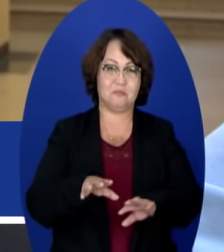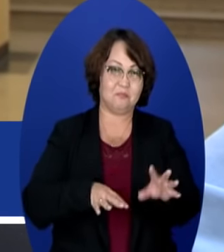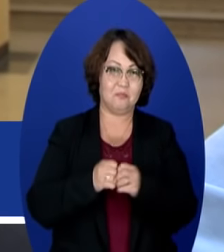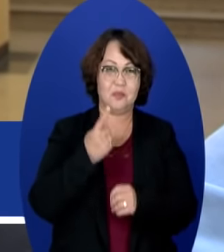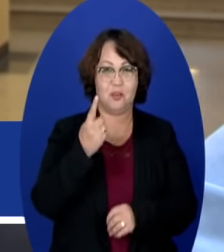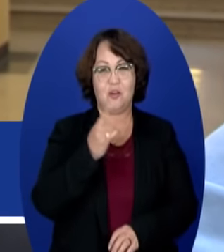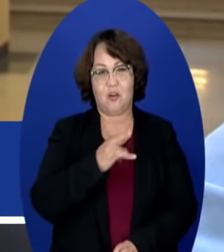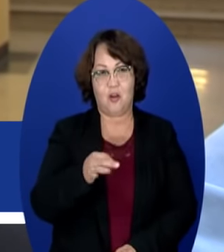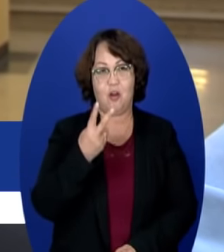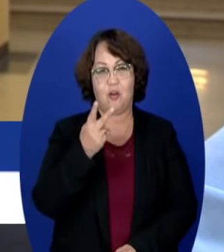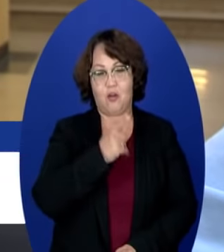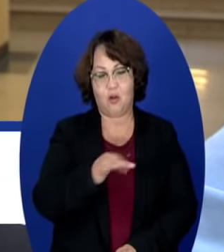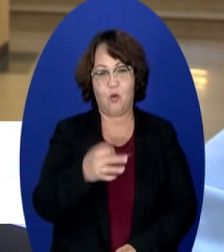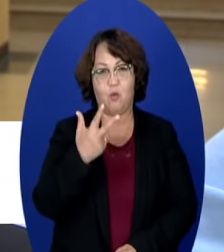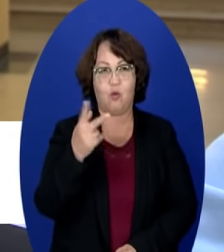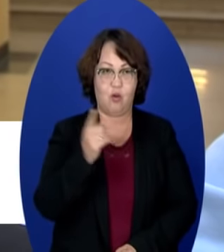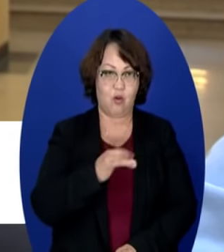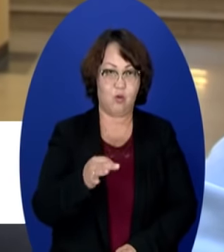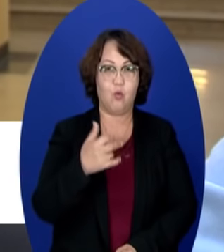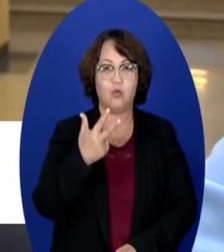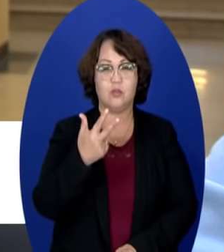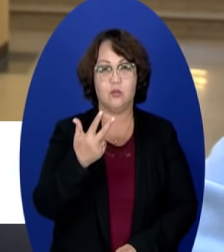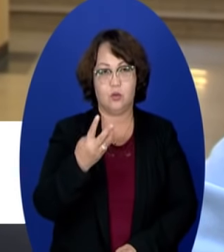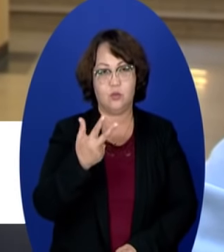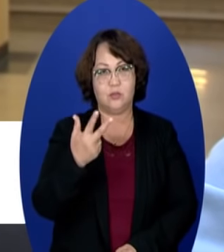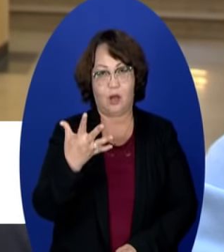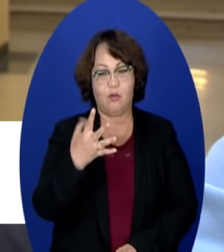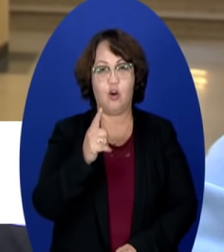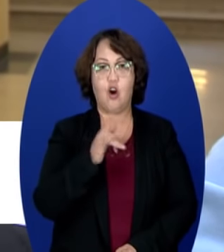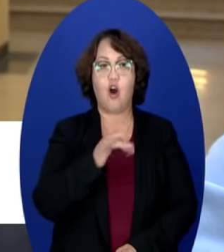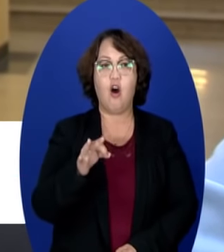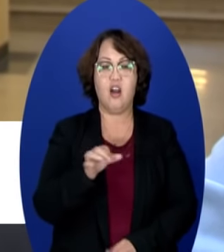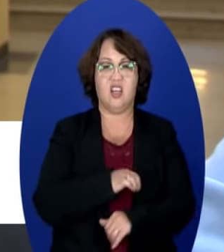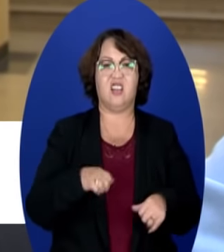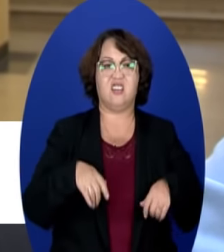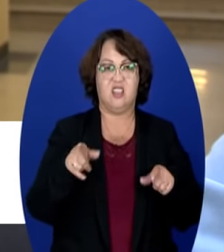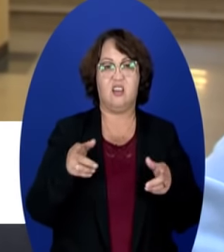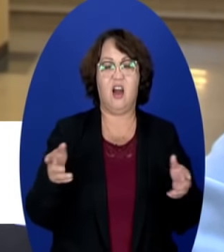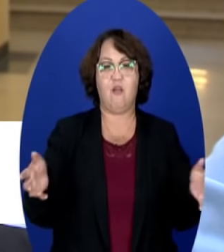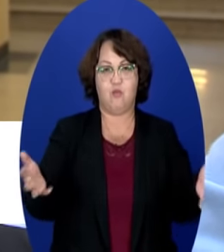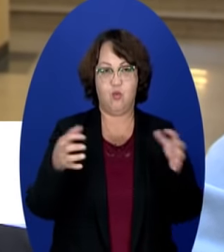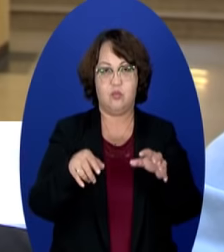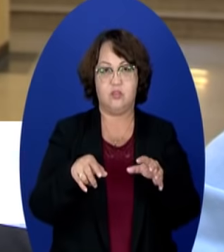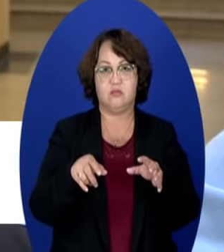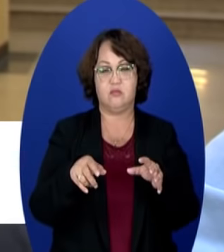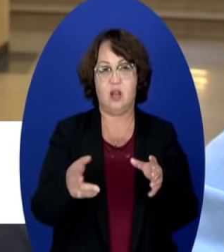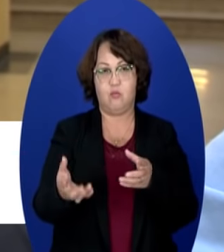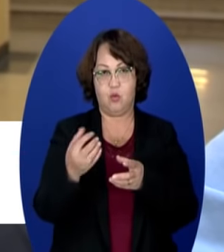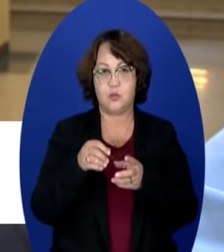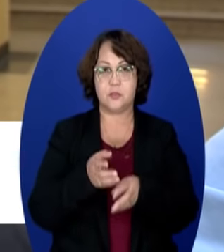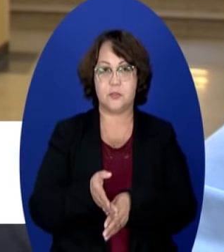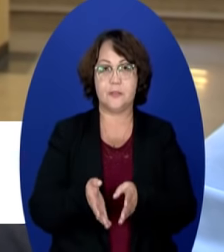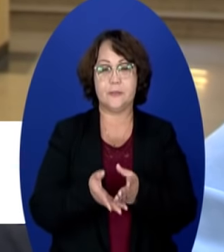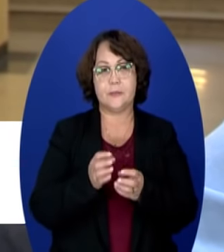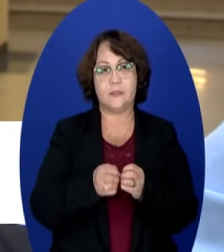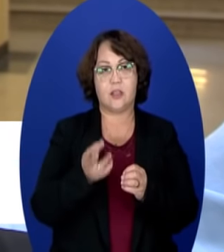хороо, 3-р хороо, 34-р хороо, 35-р хорооны нийт иргэд бол хамрагдчих ингээд орж ирж байгаа юм аа. Өнөөдрийн байдлаар бол тэр төсөл